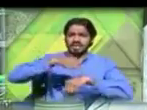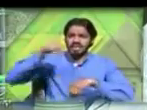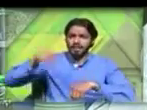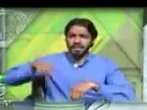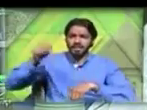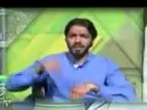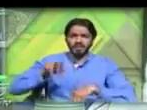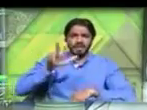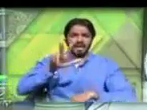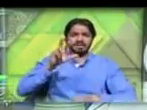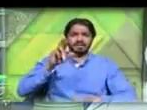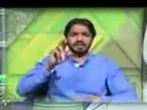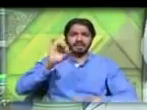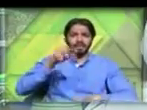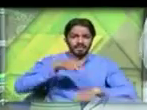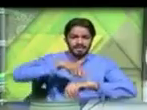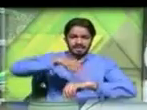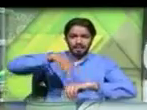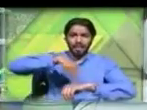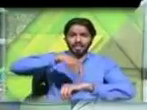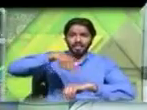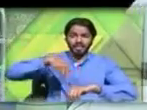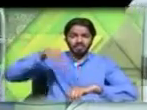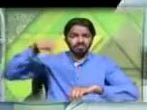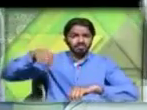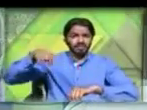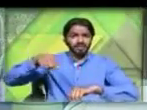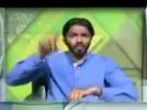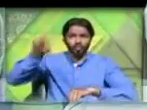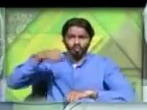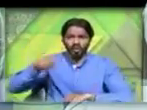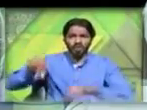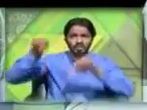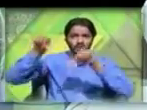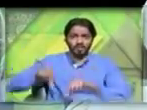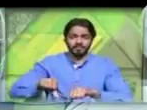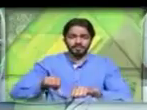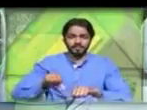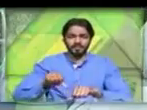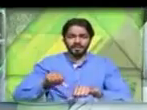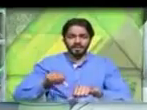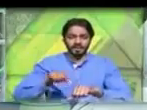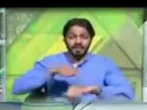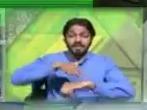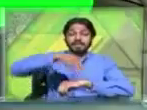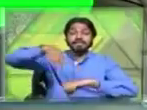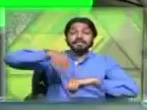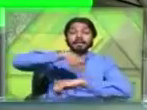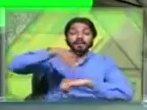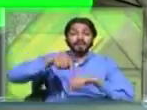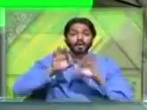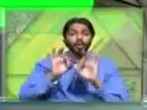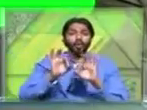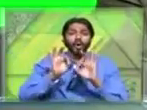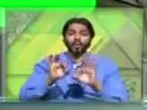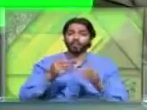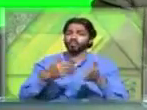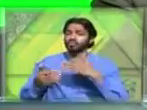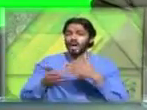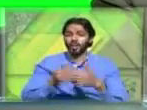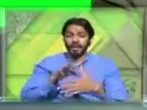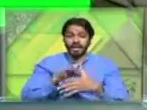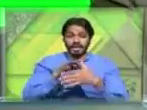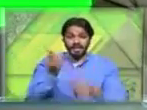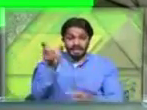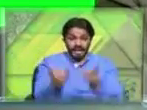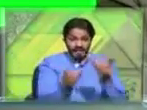يكون إخواننا يعملون. لا، أنا أتهم نفسي، أنا لا أتهم إخواني. والغرض من البرنامج كما تفضلت أن ننزع هذه النكات